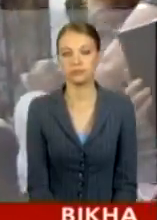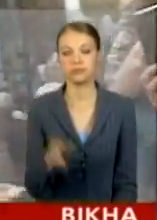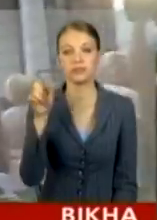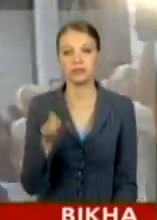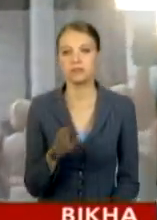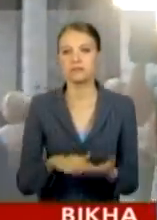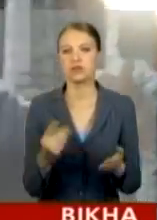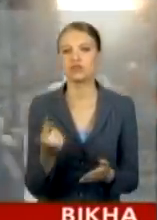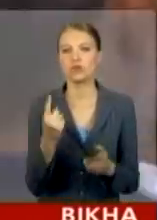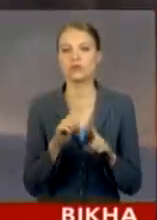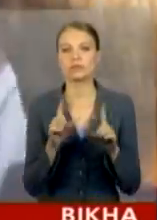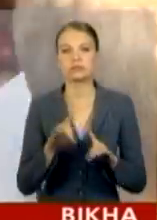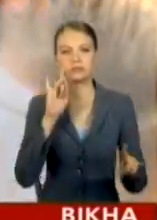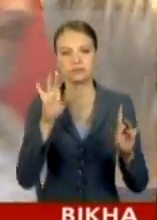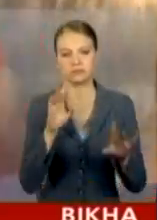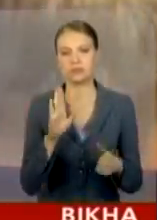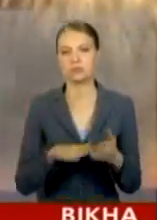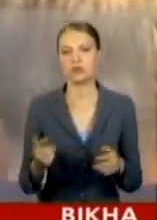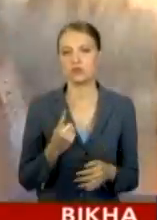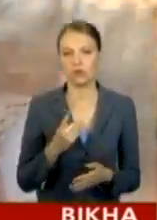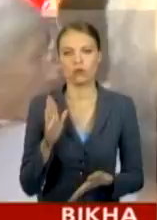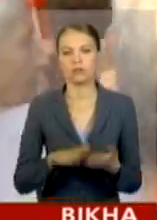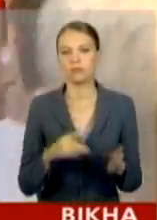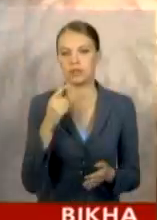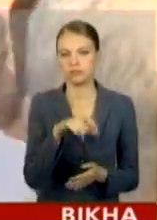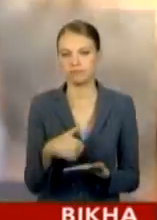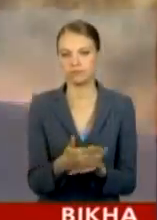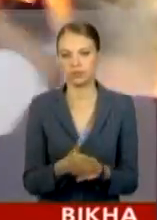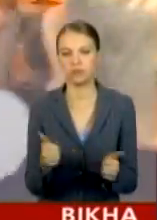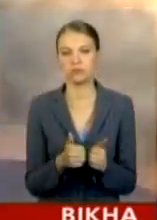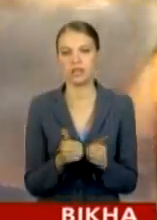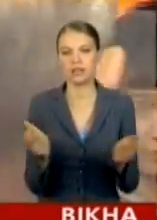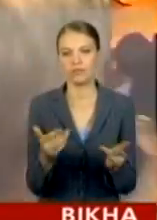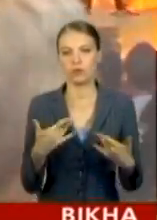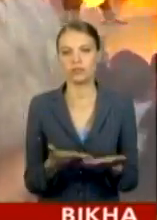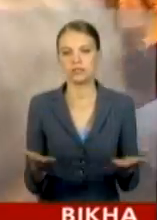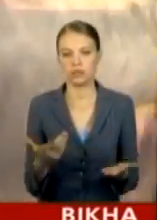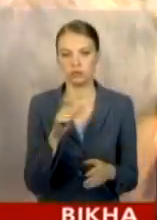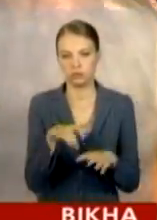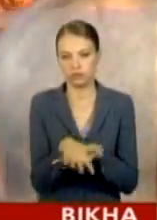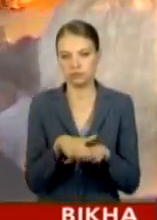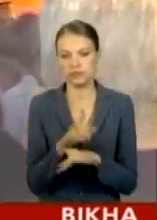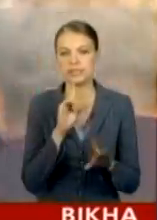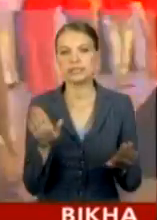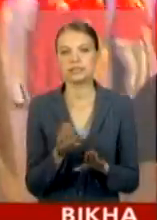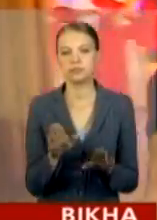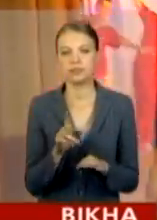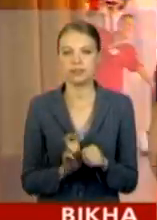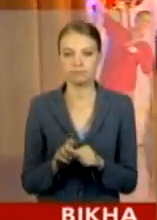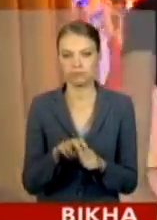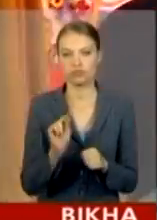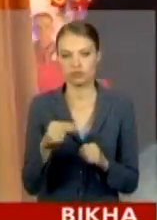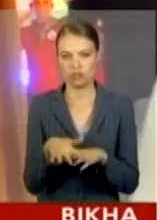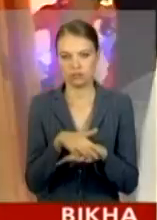Макаревич без жодного зіркового райдеру, без охорони і навіть без персоналу. Біля невеликої сцени ніде яблуку впасти. Співак придирається через